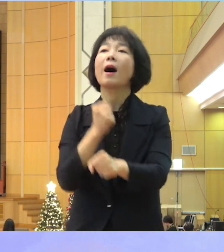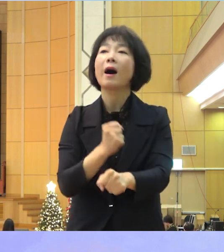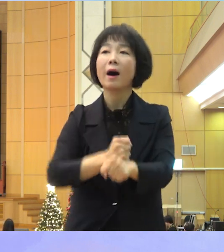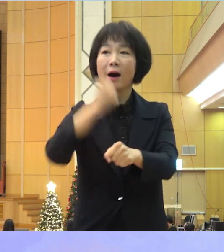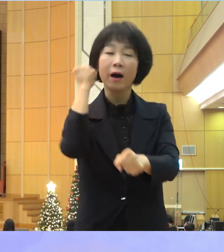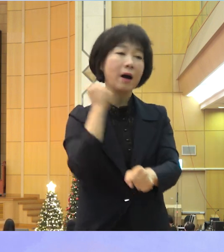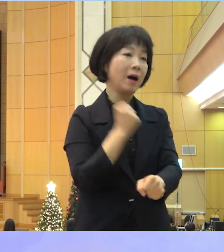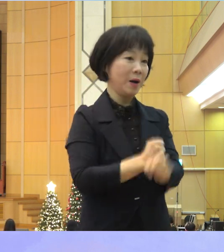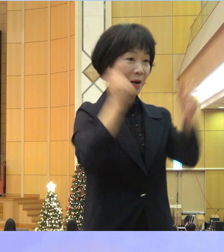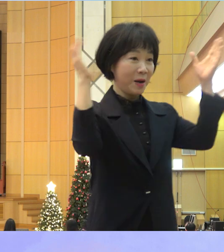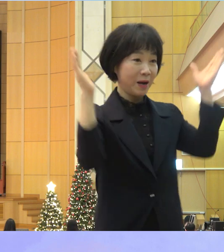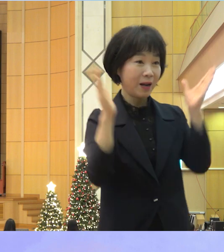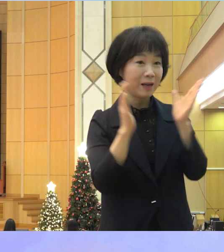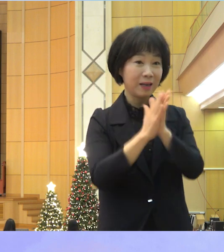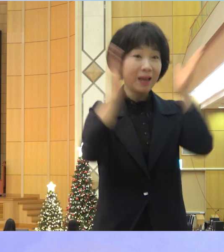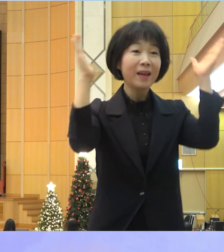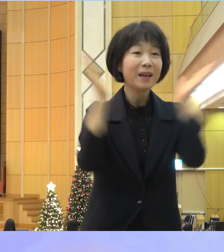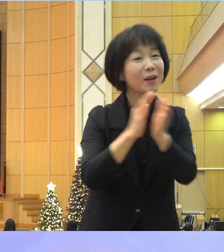가깝도다.